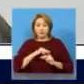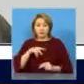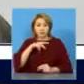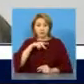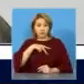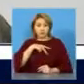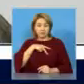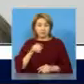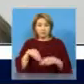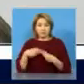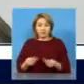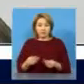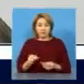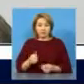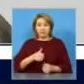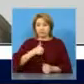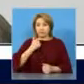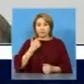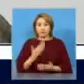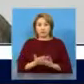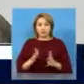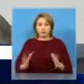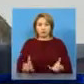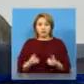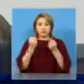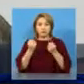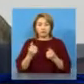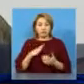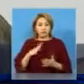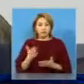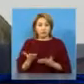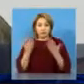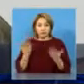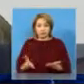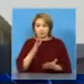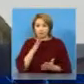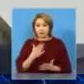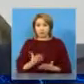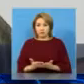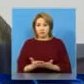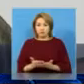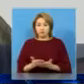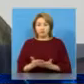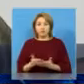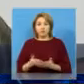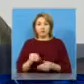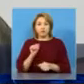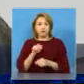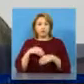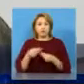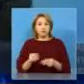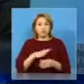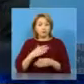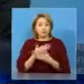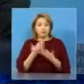төсбелгі бергізіп мотивация ретінде көтеретін тұлғамыз қазір міне талдың арасында субұрқақтың орнына орын беріп қазір қараусыз